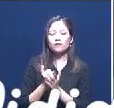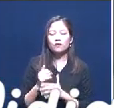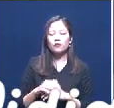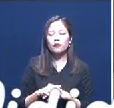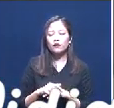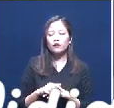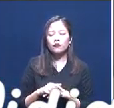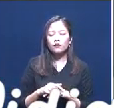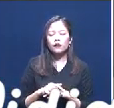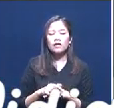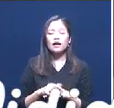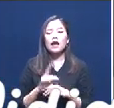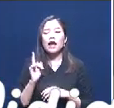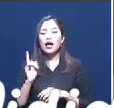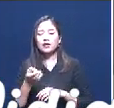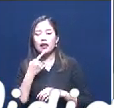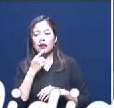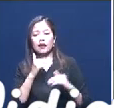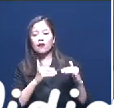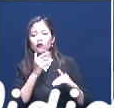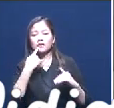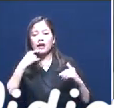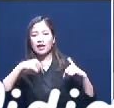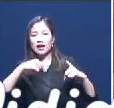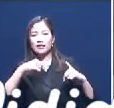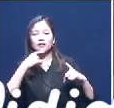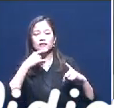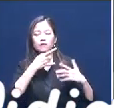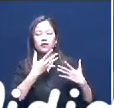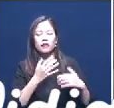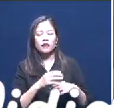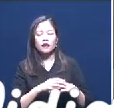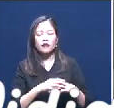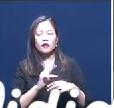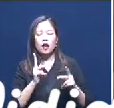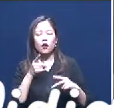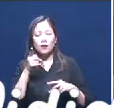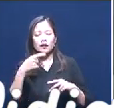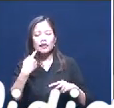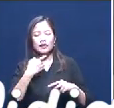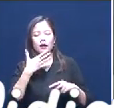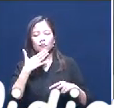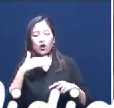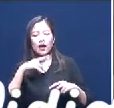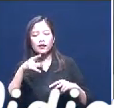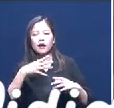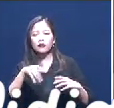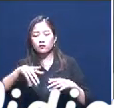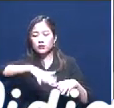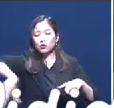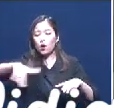And at this level that he is at right now, he's not the sitting president. If he was, we would have had this entire golf course around it.